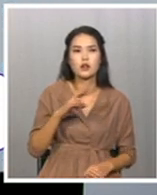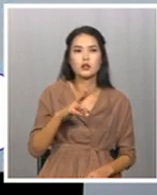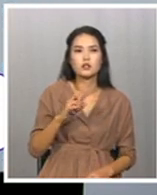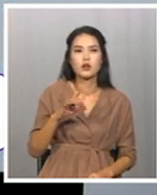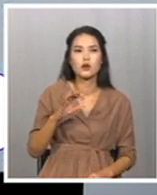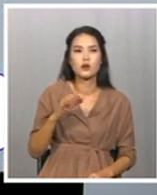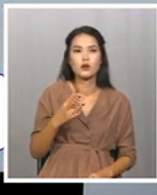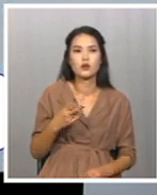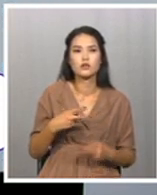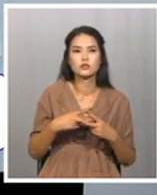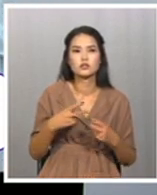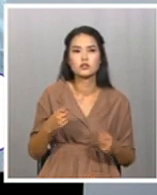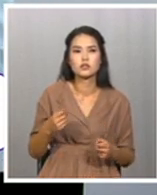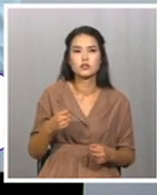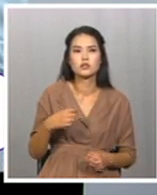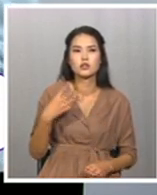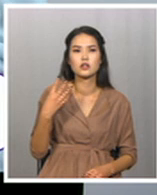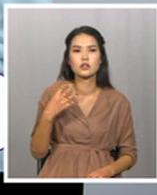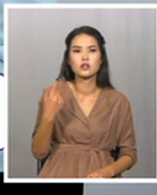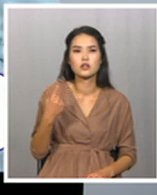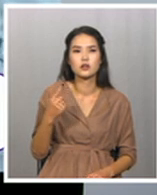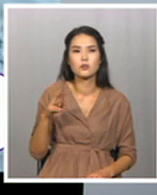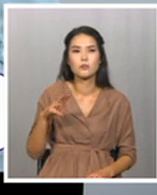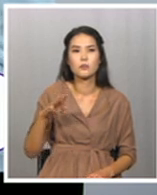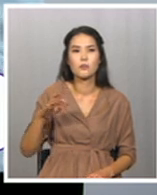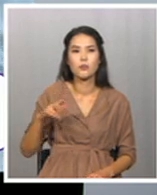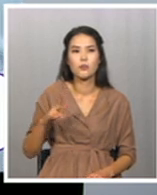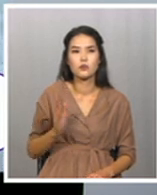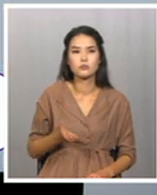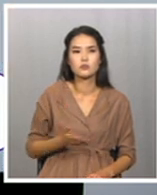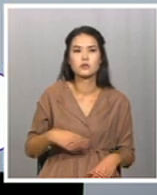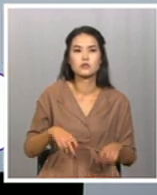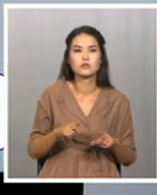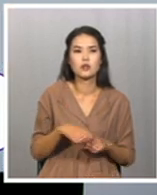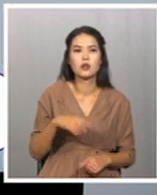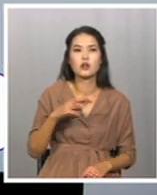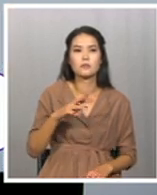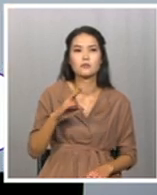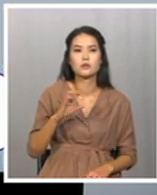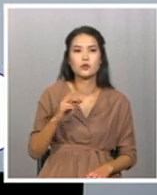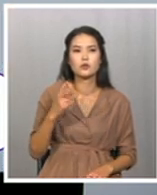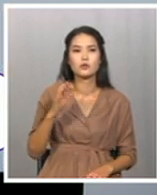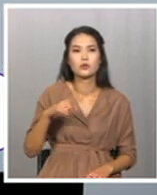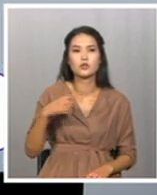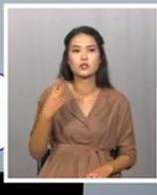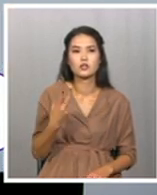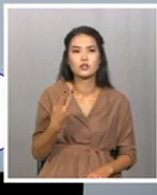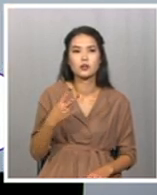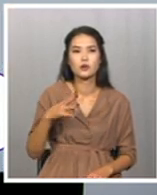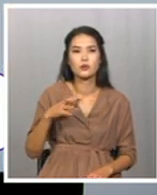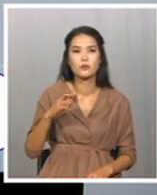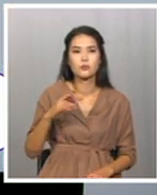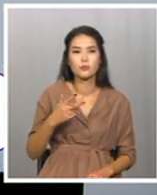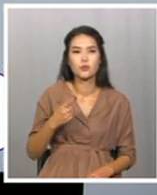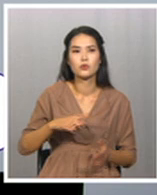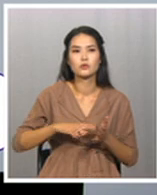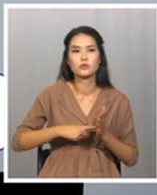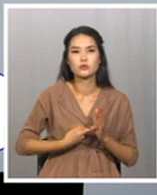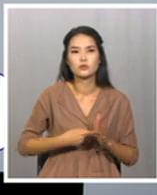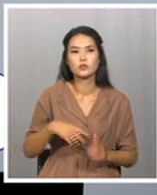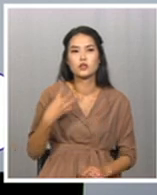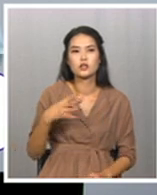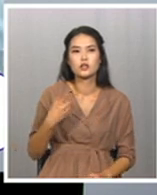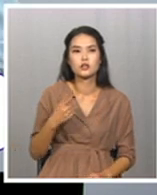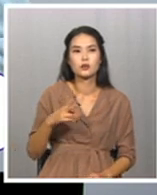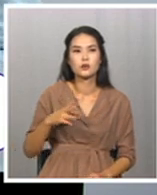гидроксидінің малярлық массасы қажет, ол 40 грамм мольге тең, және табылған 0,2 моль деген санды бір-біріне